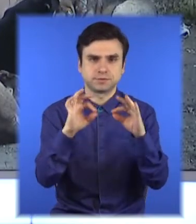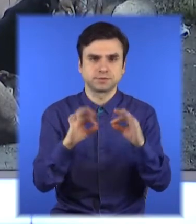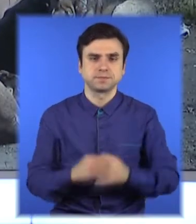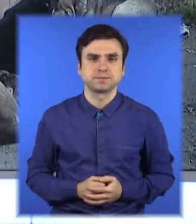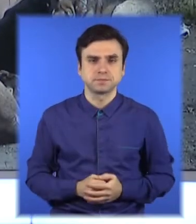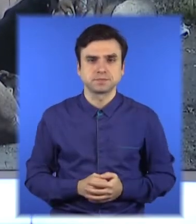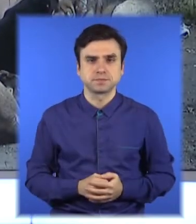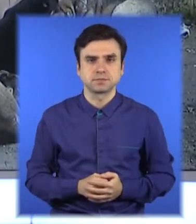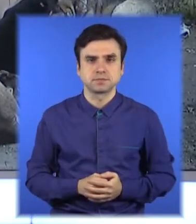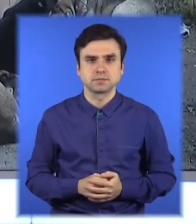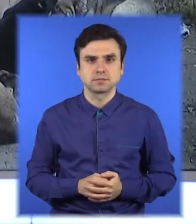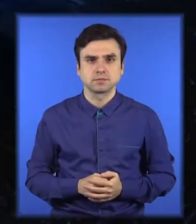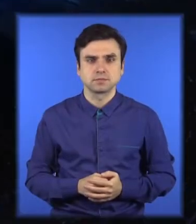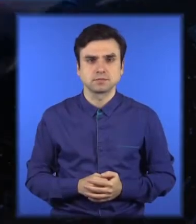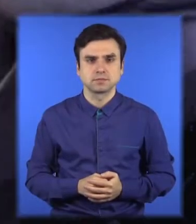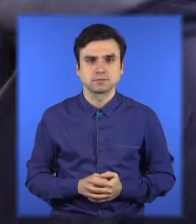розкаже Олена Трунова.